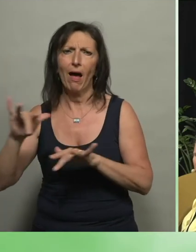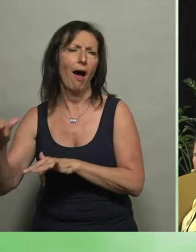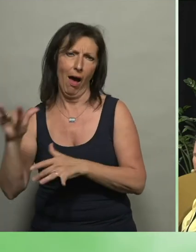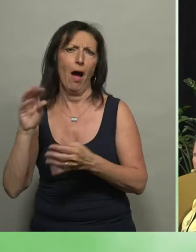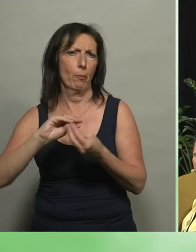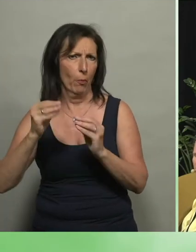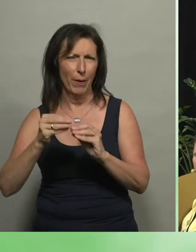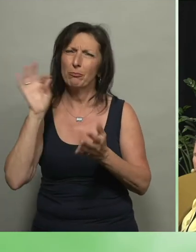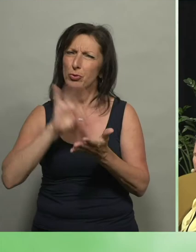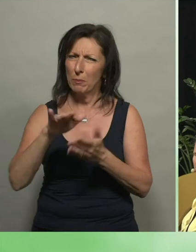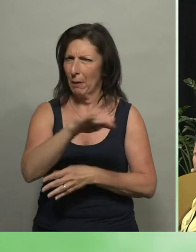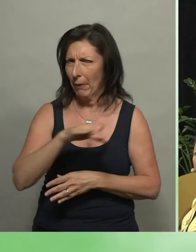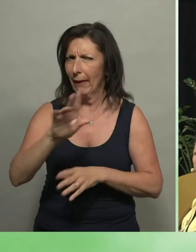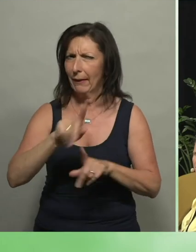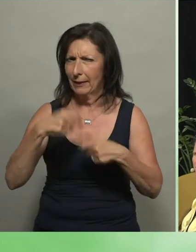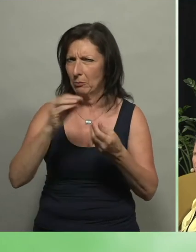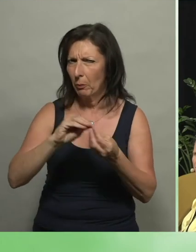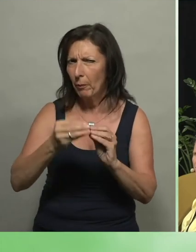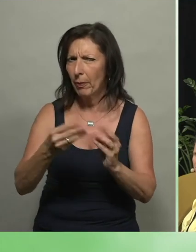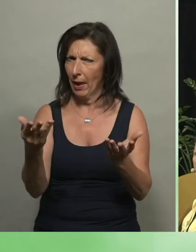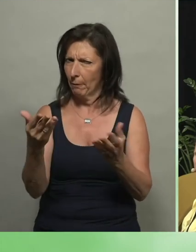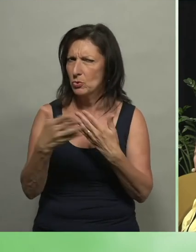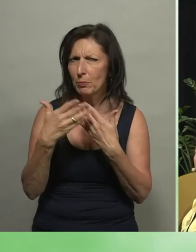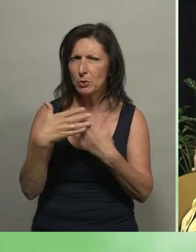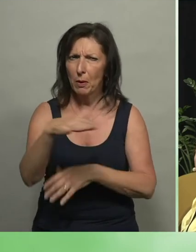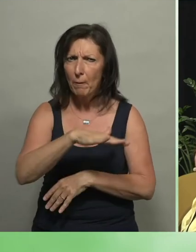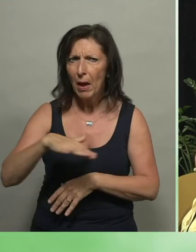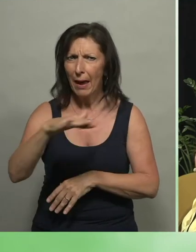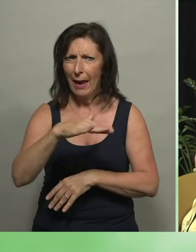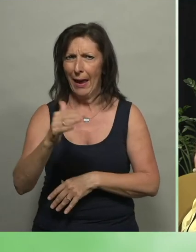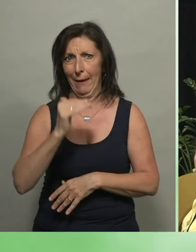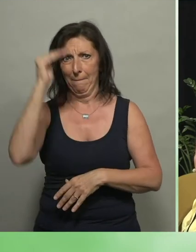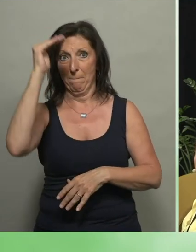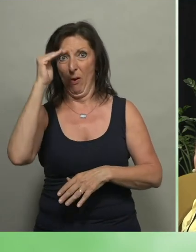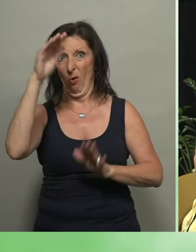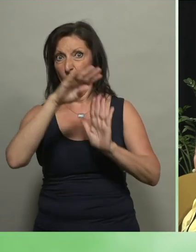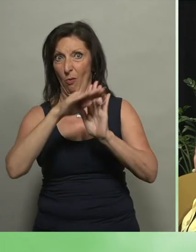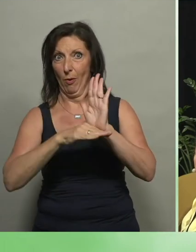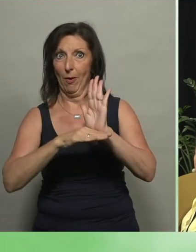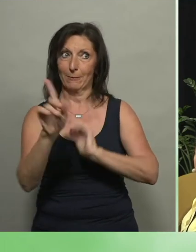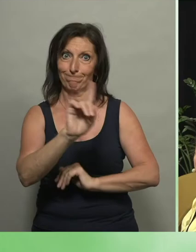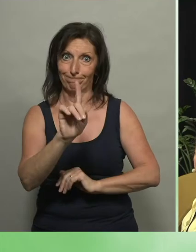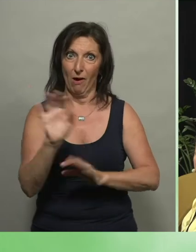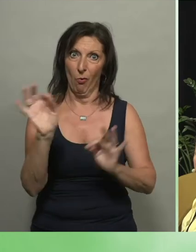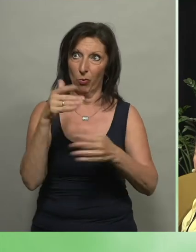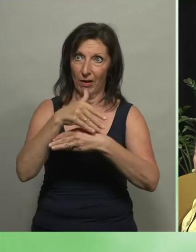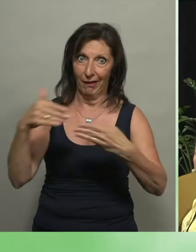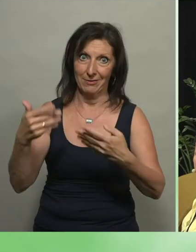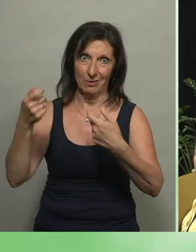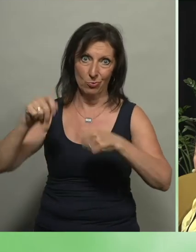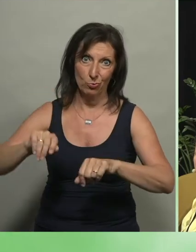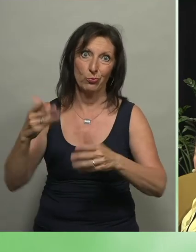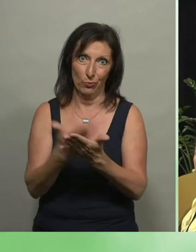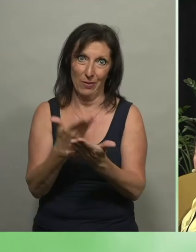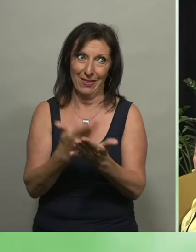Bereichen des Arbeitsmarkts, wenn wir in die Bereiche schauen, wo es noch behördliche Einschränkungen gibt, wo die Grenzschließungen eine Rolle spielen.